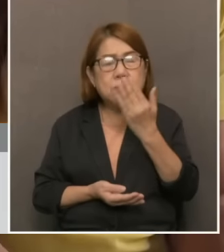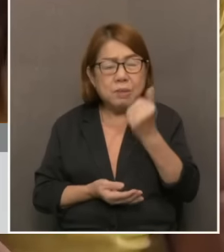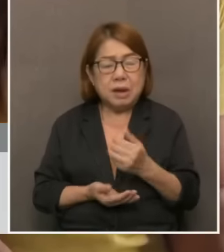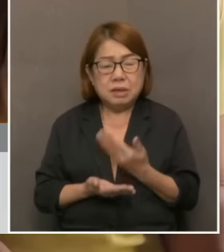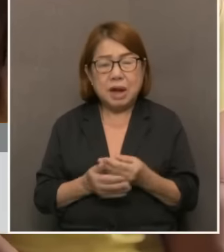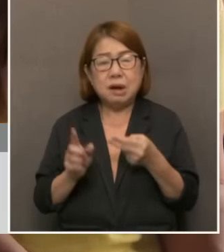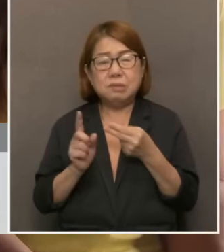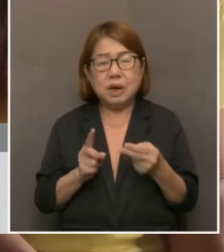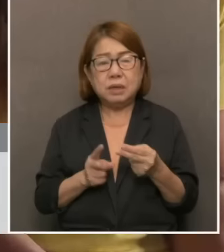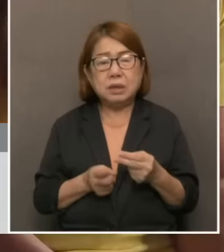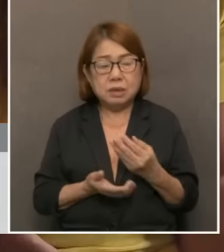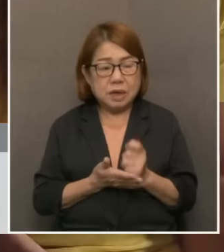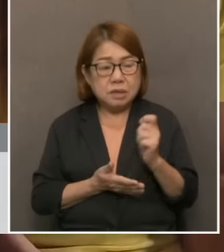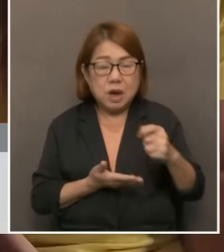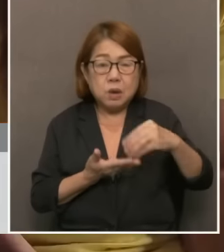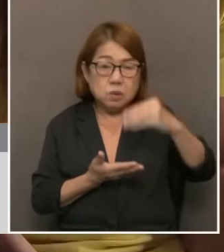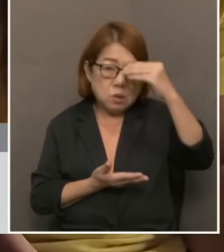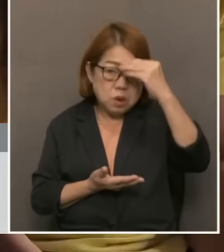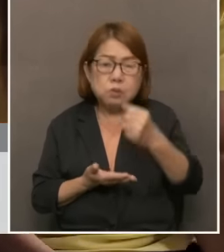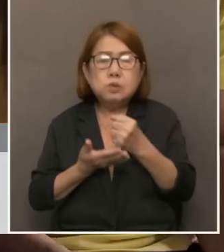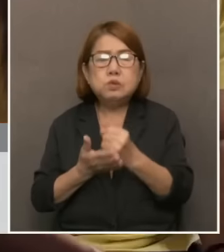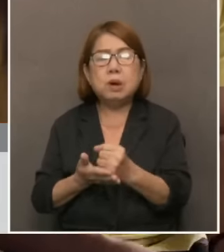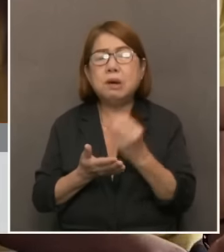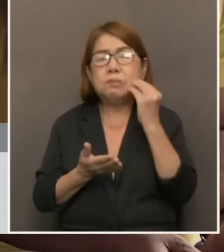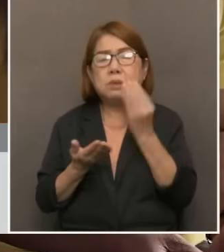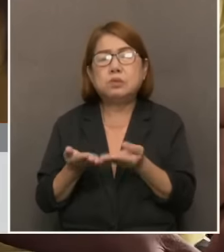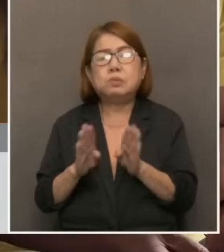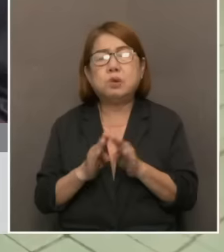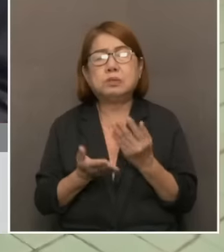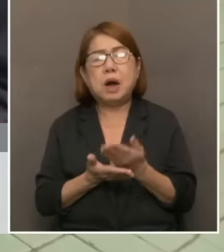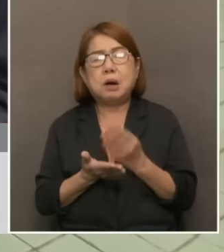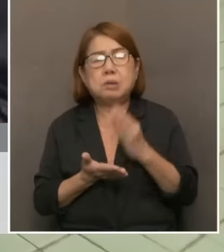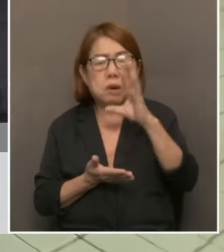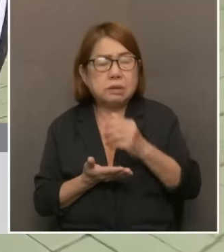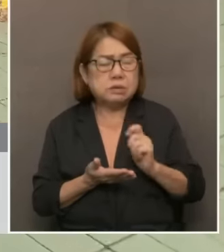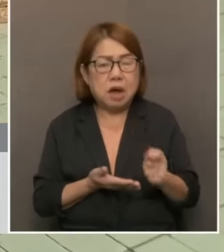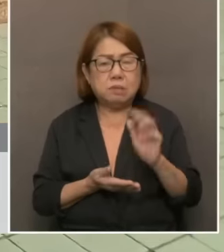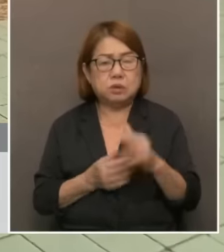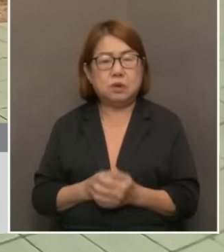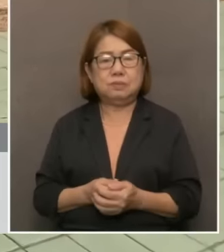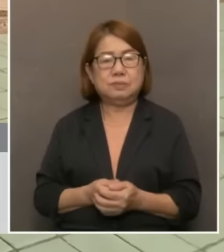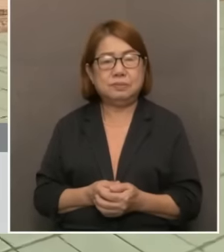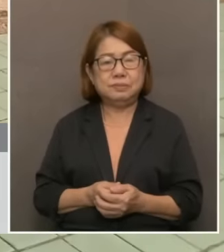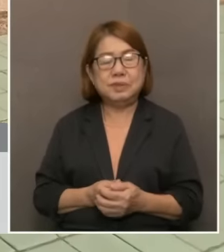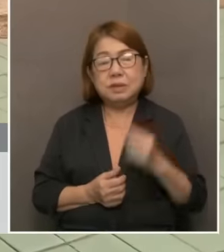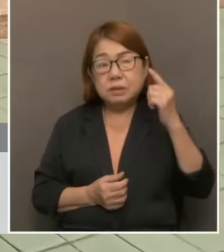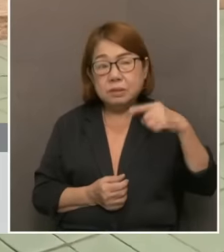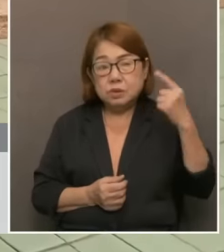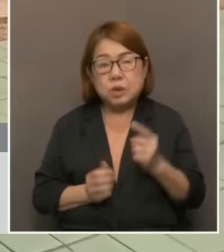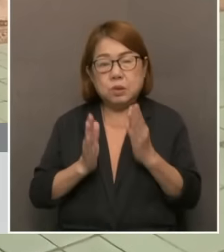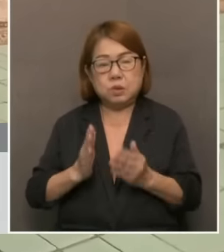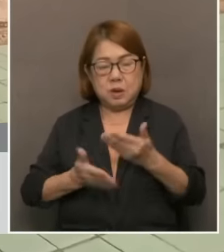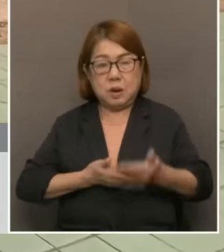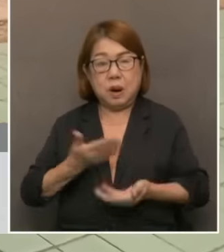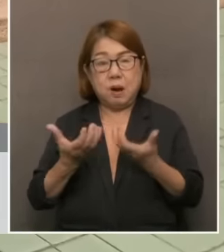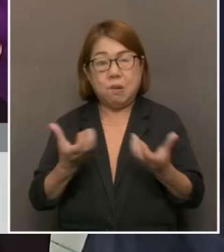เบาภาระให้กับครอบครัวได้เป็นอย่างมากค่ะส่วนอีกท่านนึงนะคะคุณคณิษฐาขันกสิกรรมเป็นแม่ค้าล